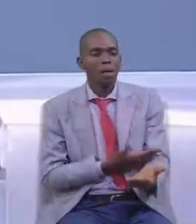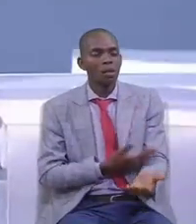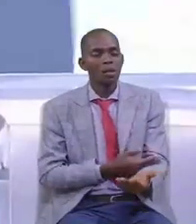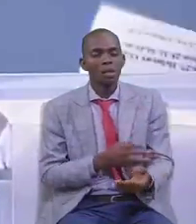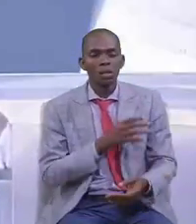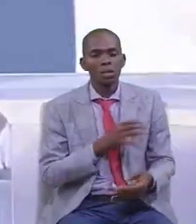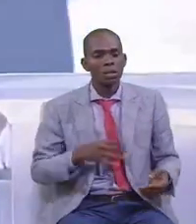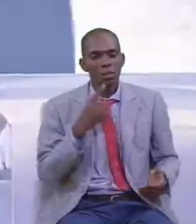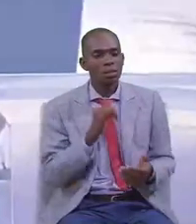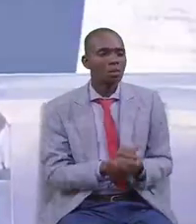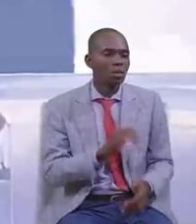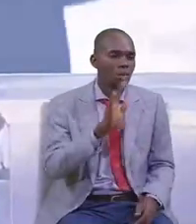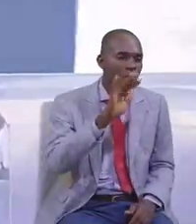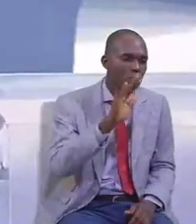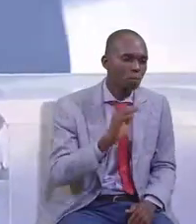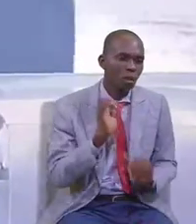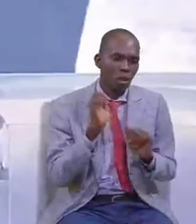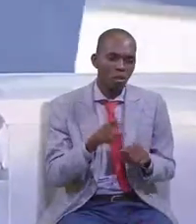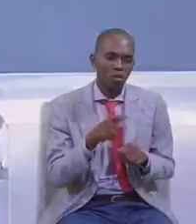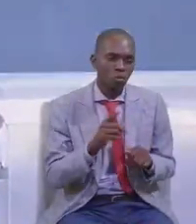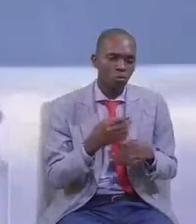Et il a dit, jeune homme, pouvez-vous me prêter votre barque?